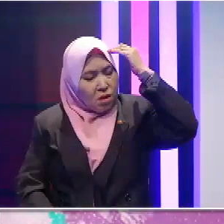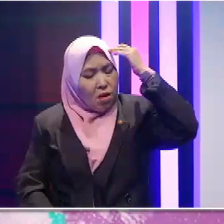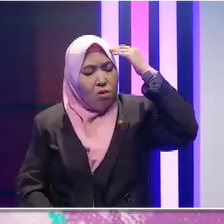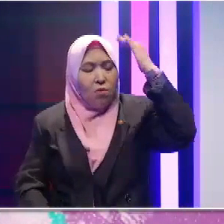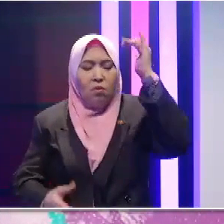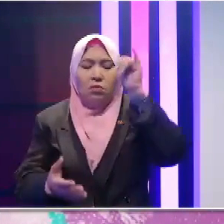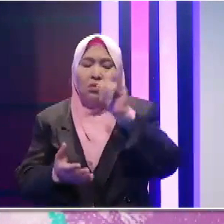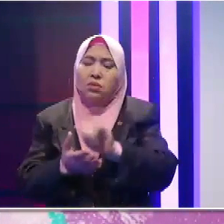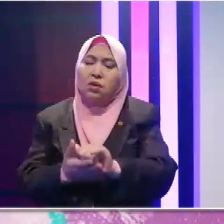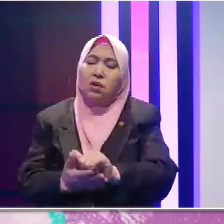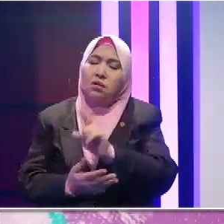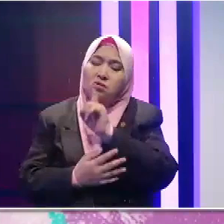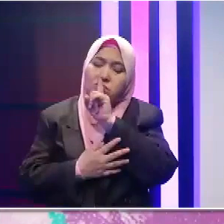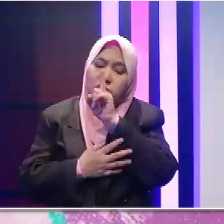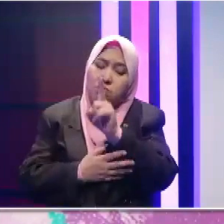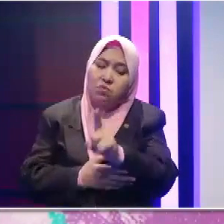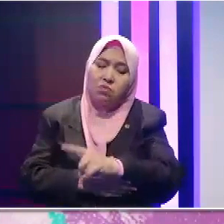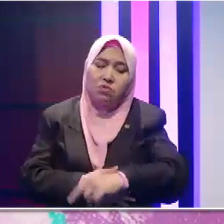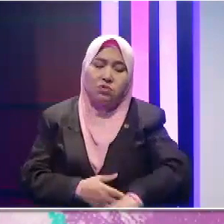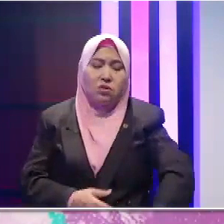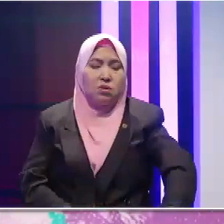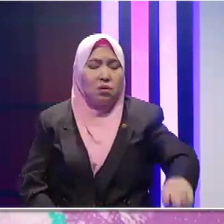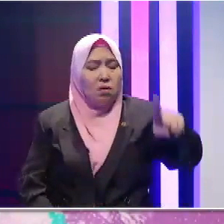بينهن لتعلموا